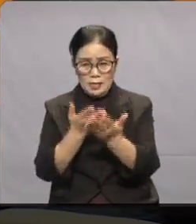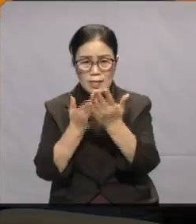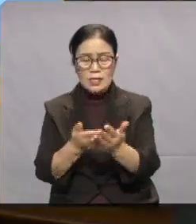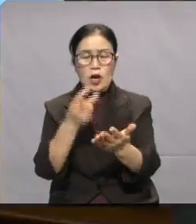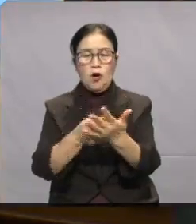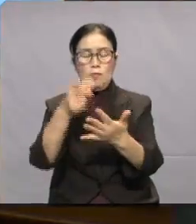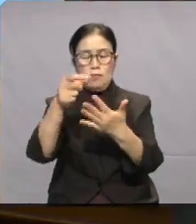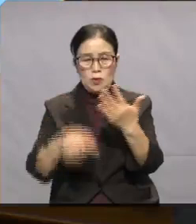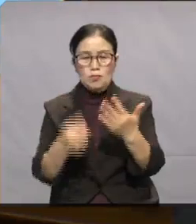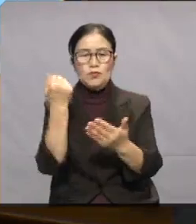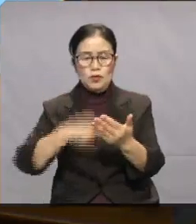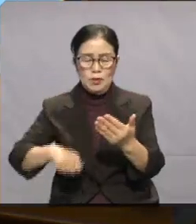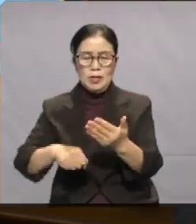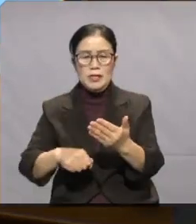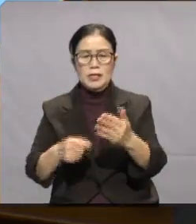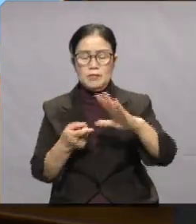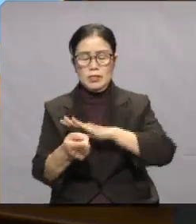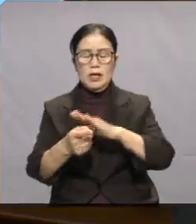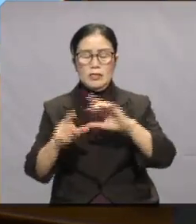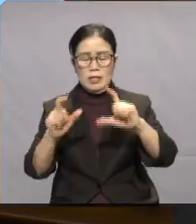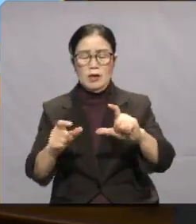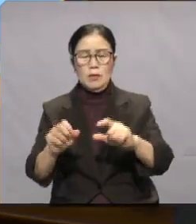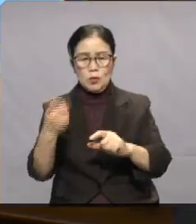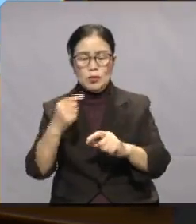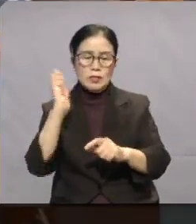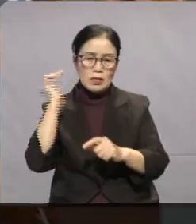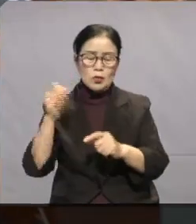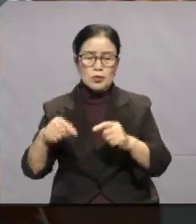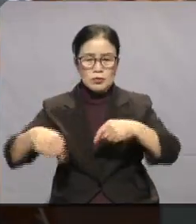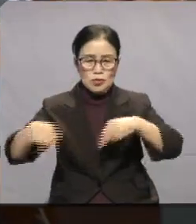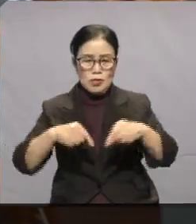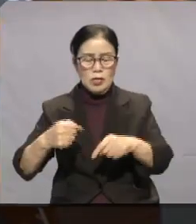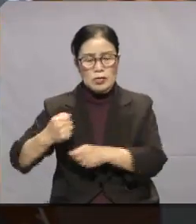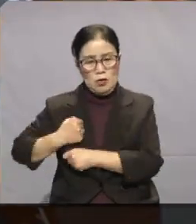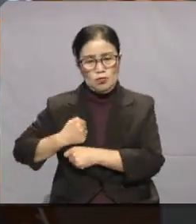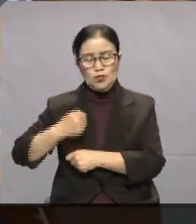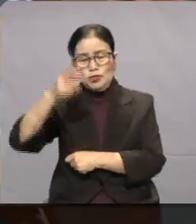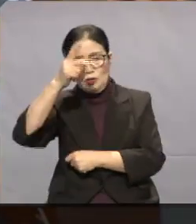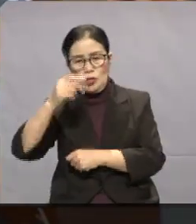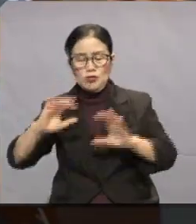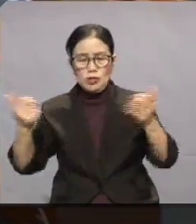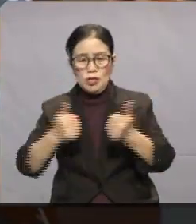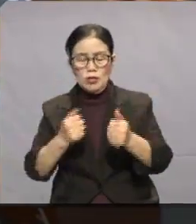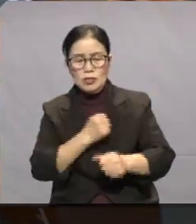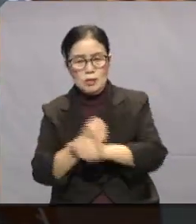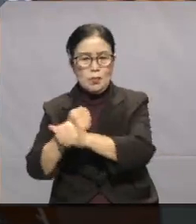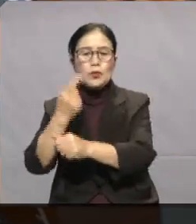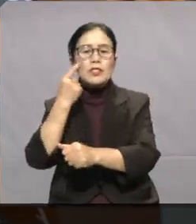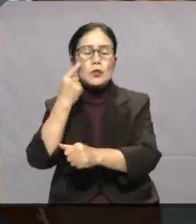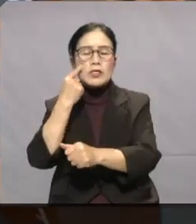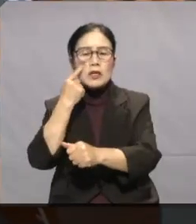헌법과 법률을 위반한 비상 개을 비롯해 대통령 지휘 아래 개군 경찰이 국회의원 체포를 시도한